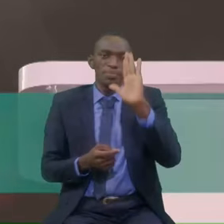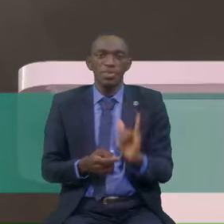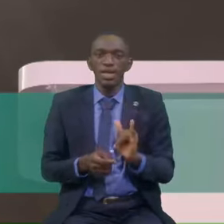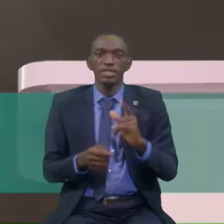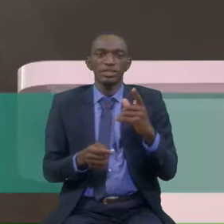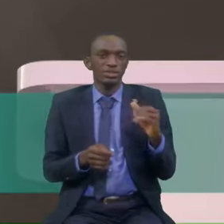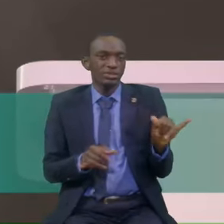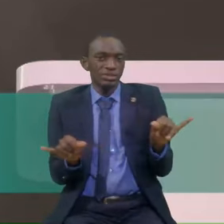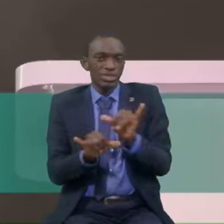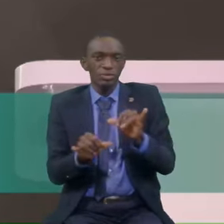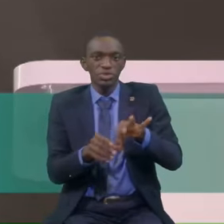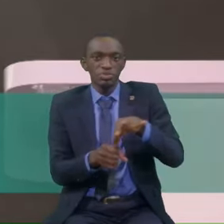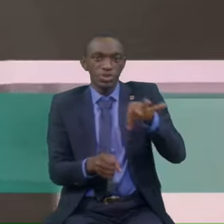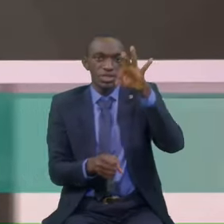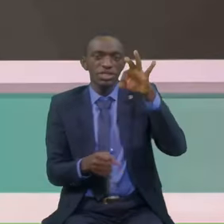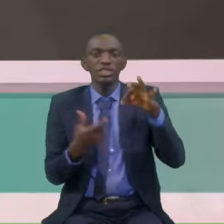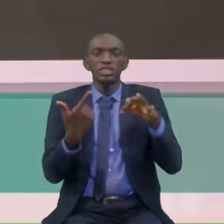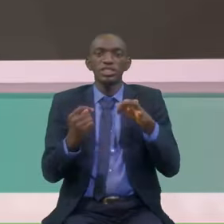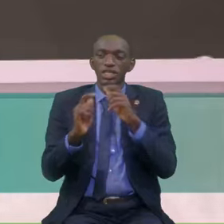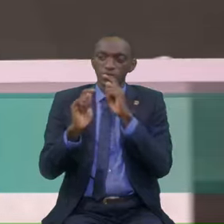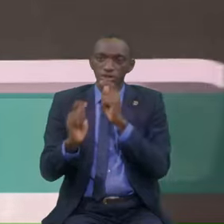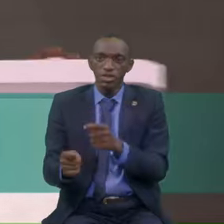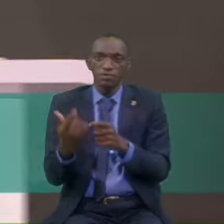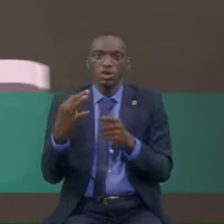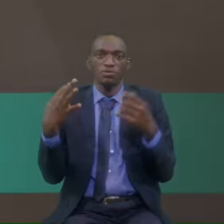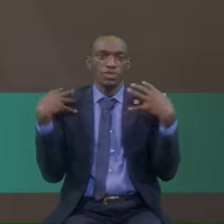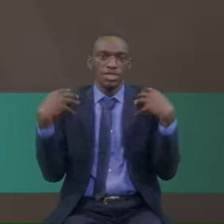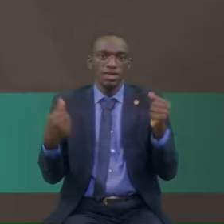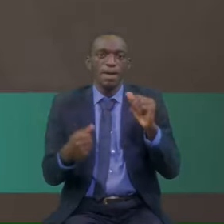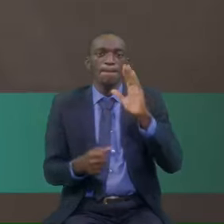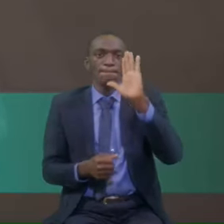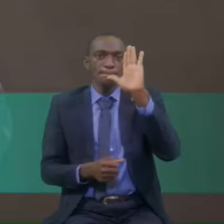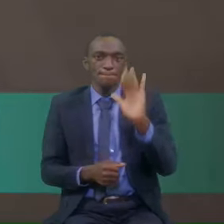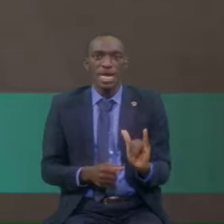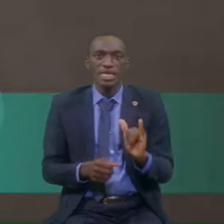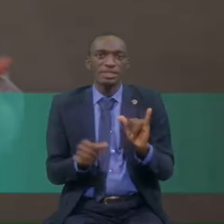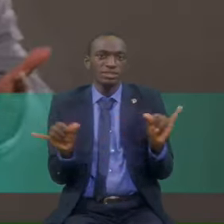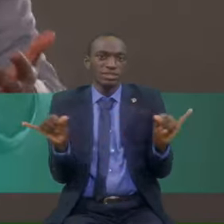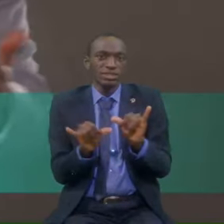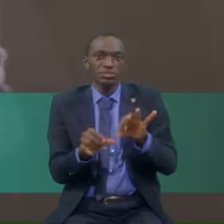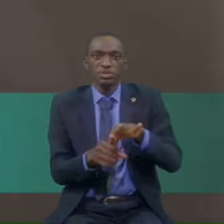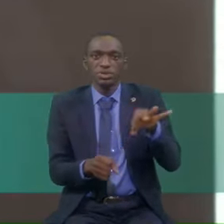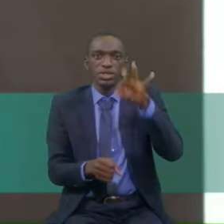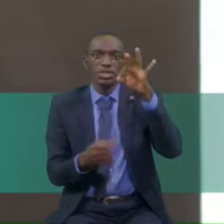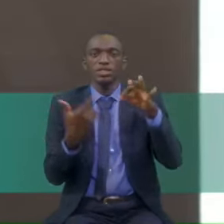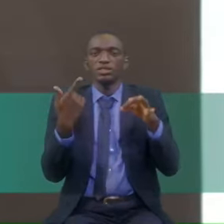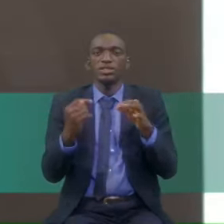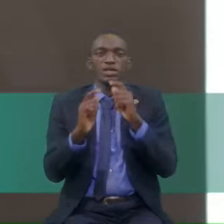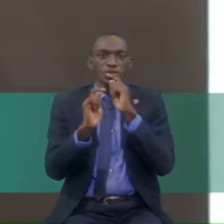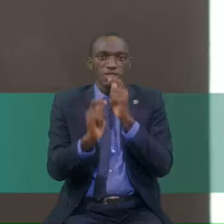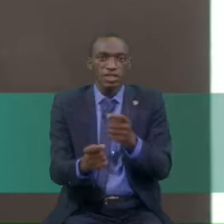de guérison. Verset 9, à un autre, par le même esprit, un autre, le don de guérison, par le même esprit.